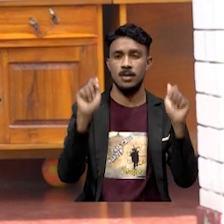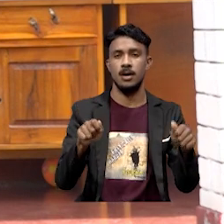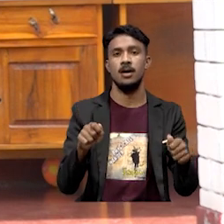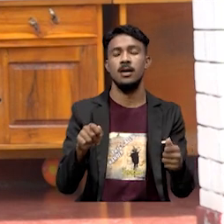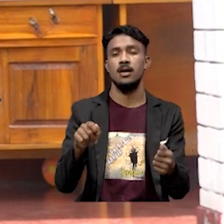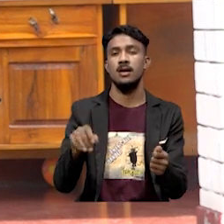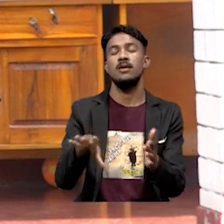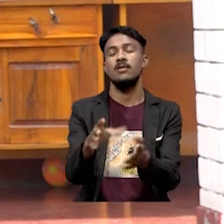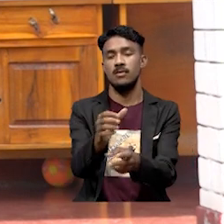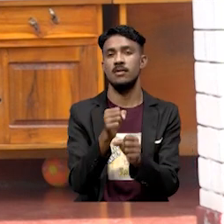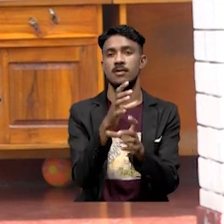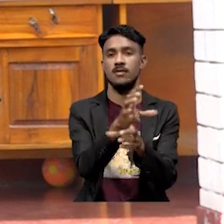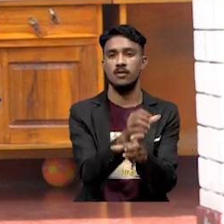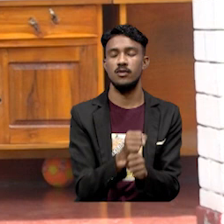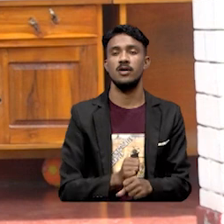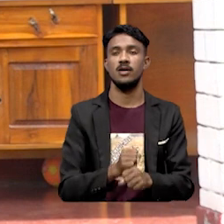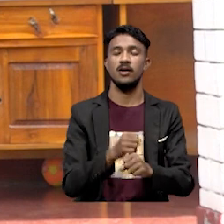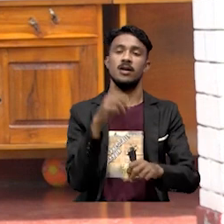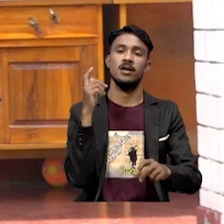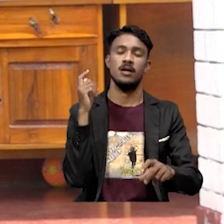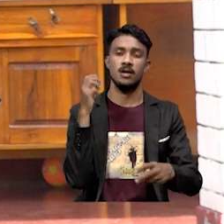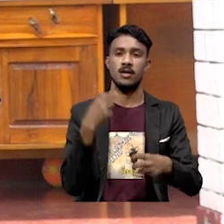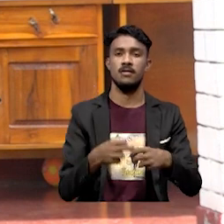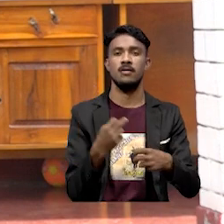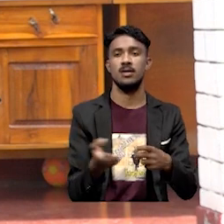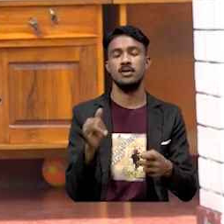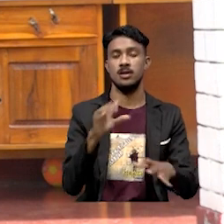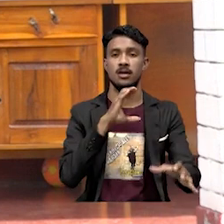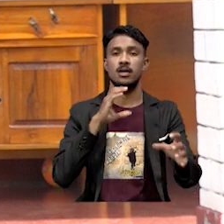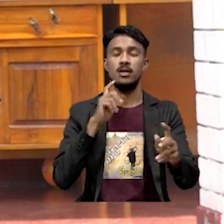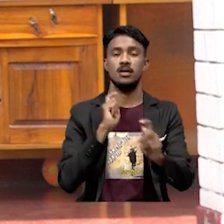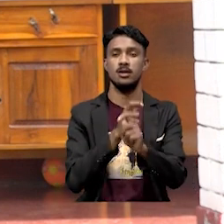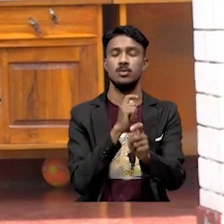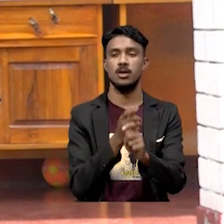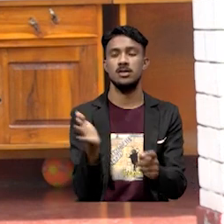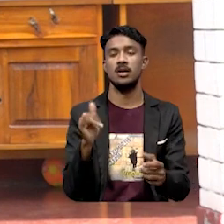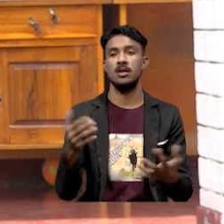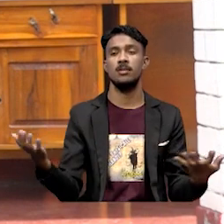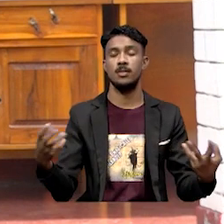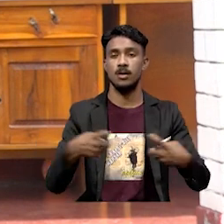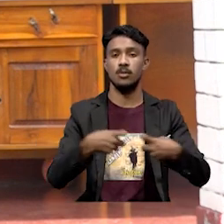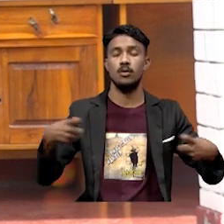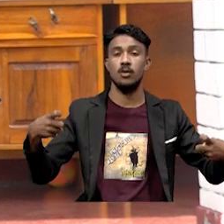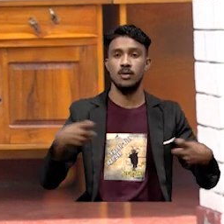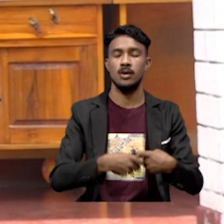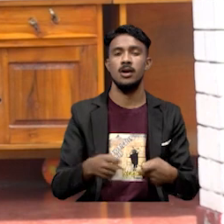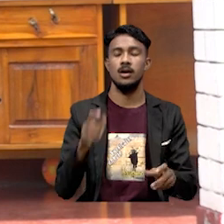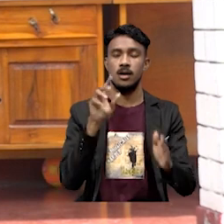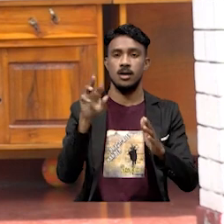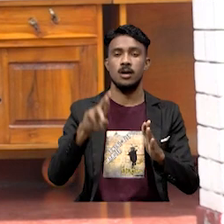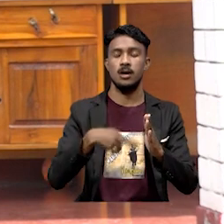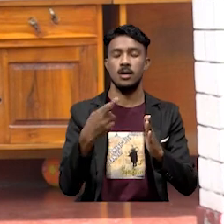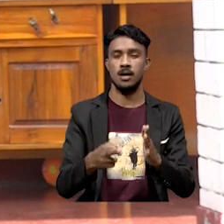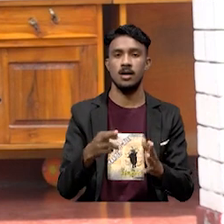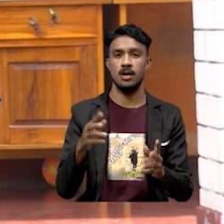poi masira karik transporte ga sira nebe kontra sinais transit kodigo strada nunemos ya rezimi